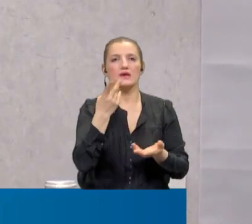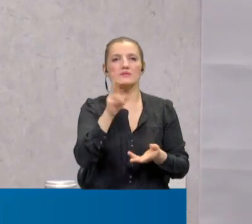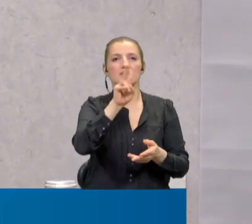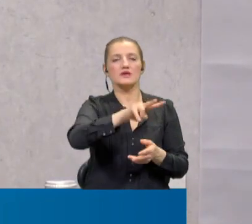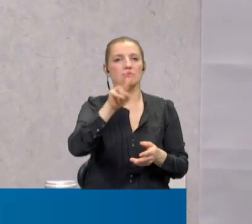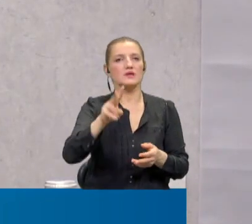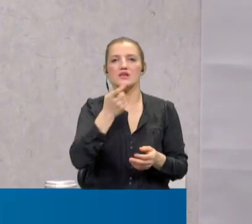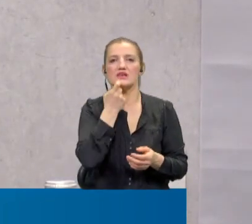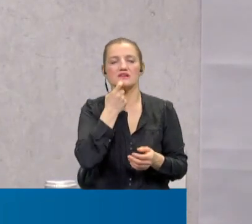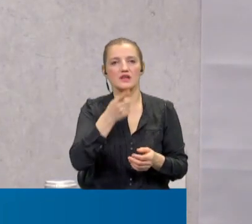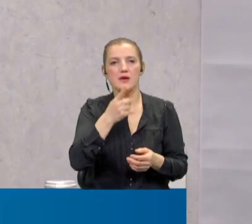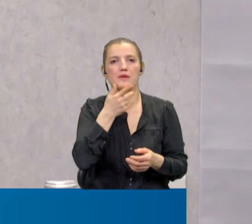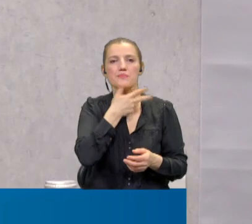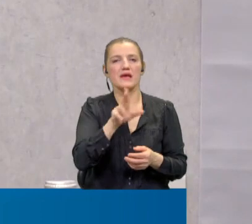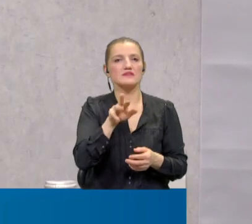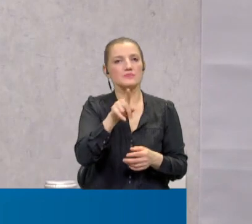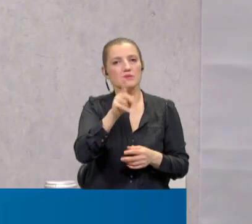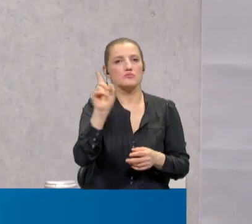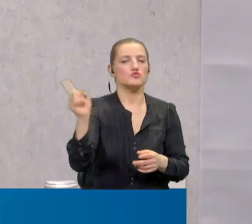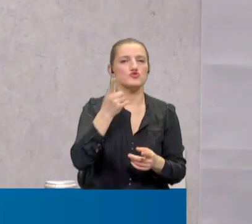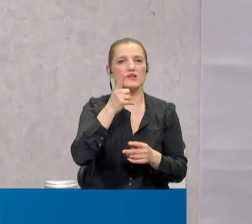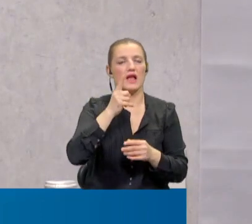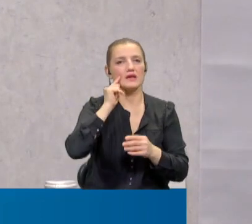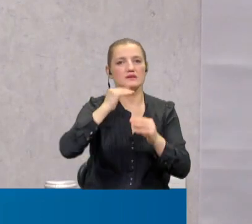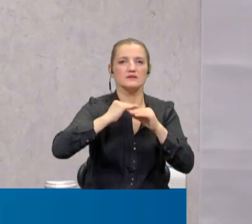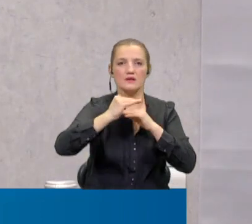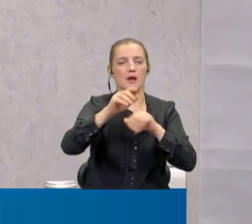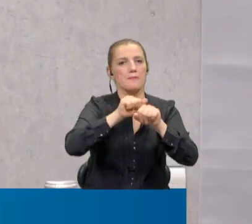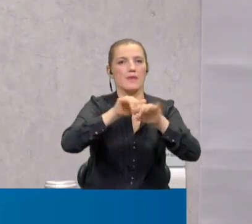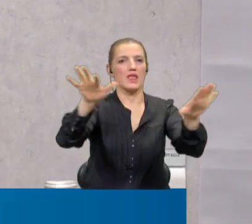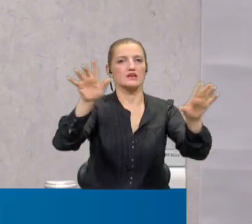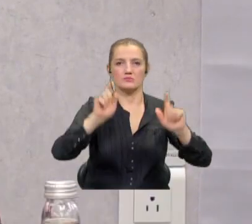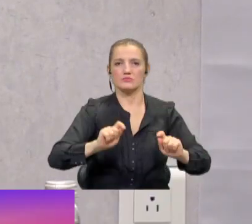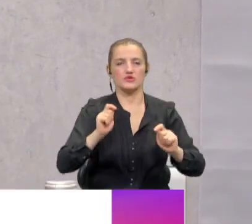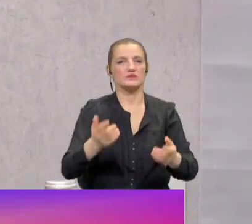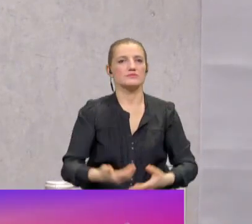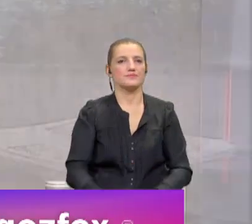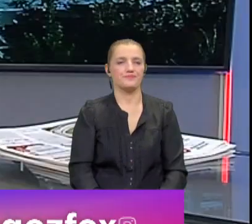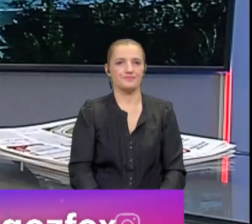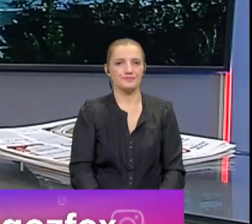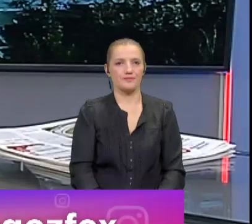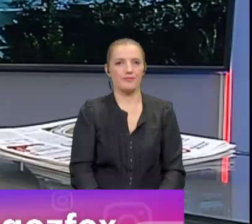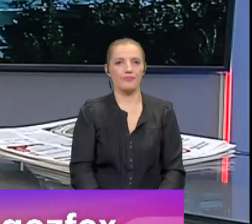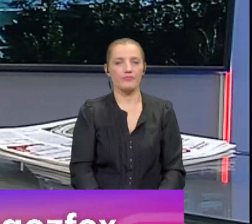2022'de de benzer bir müjdeyi halkımızda paylaşmış olacağız